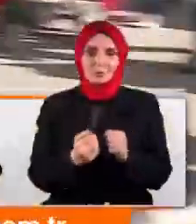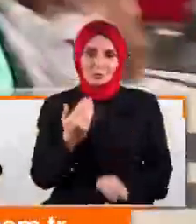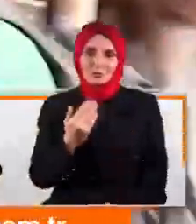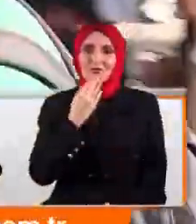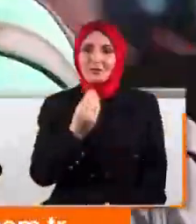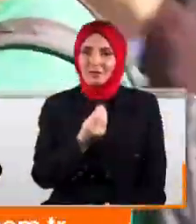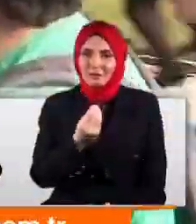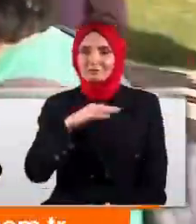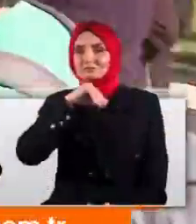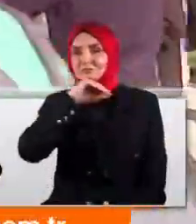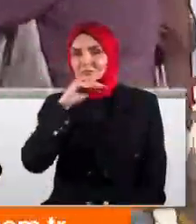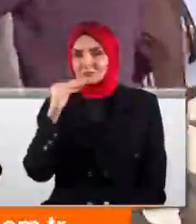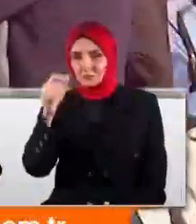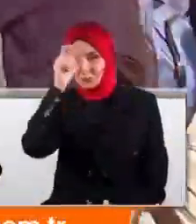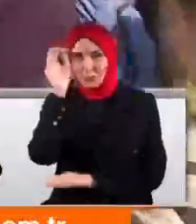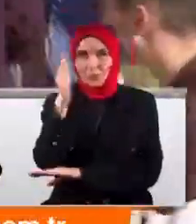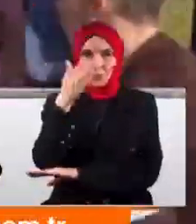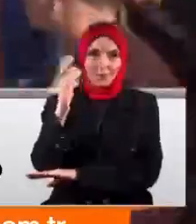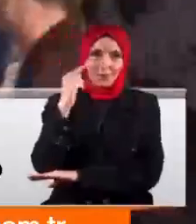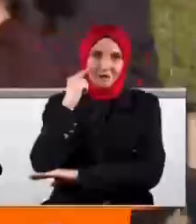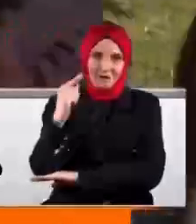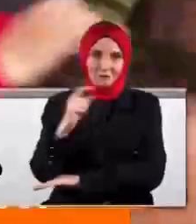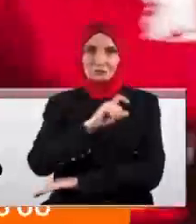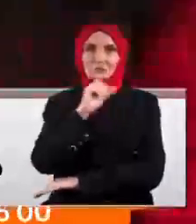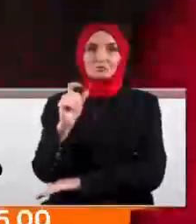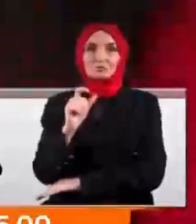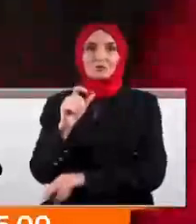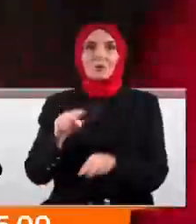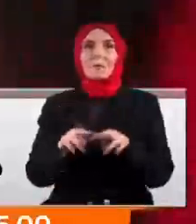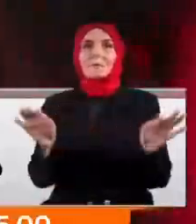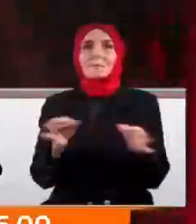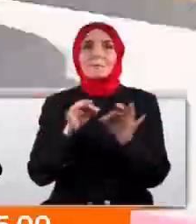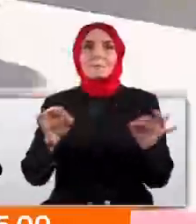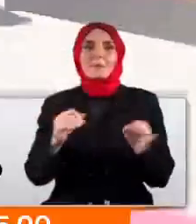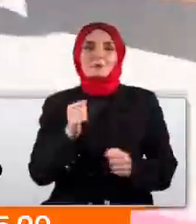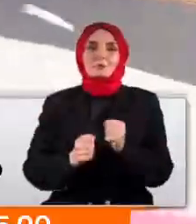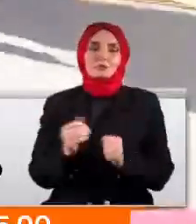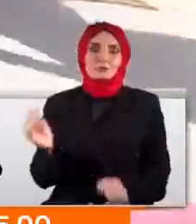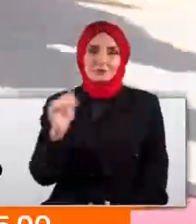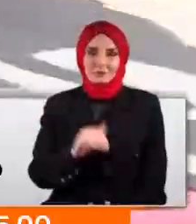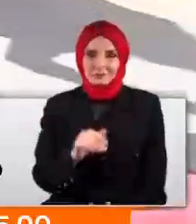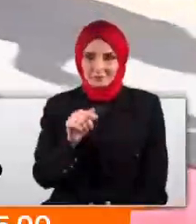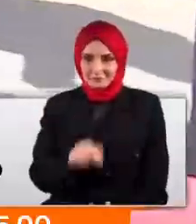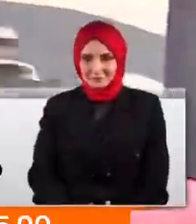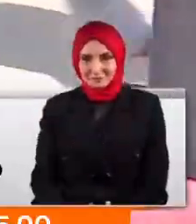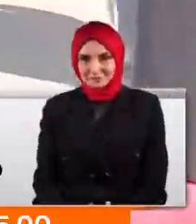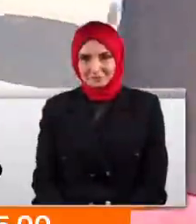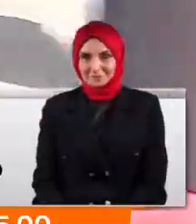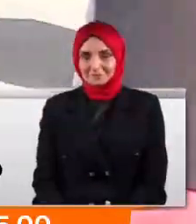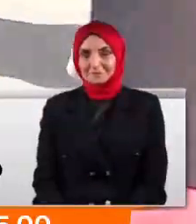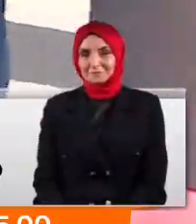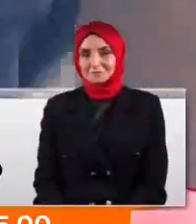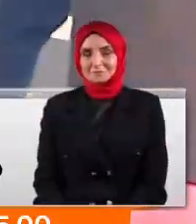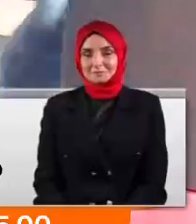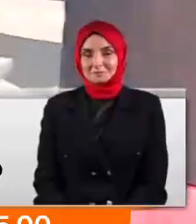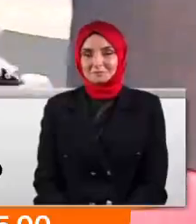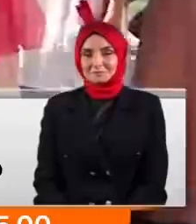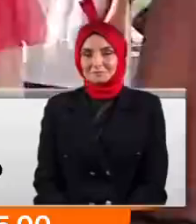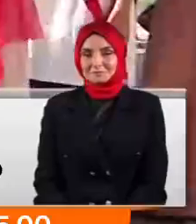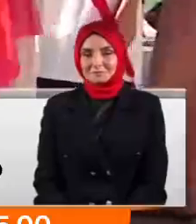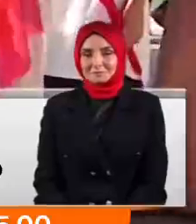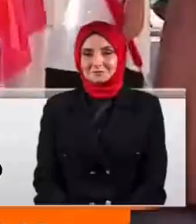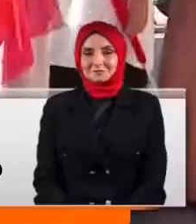bayrakları, dillerinde Cumhuriyet Marşı Anıtkabir'e akın etti. Nice yüzyıllar. Nereye geldin peki biliyor musun? Atatürk'e